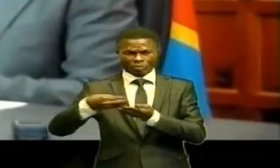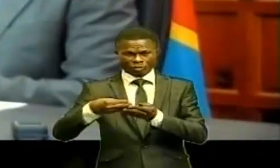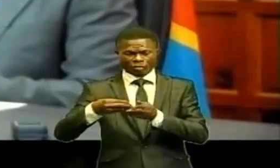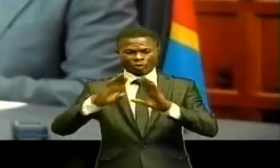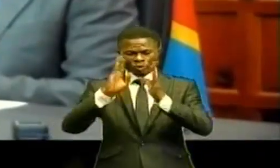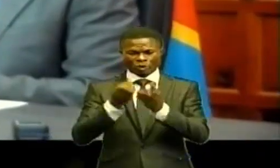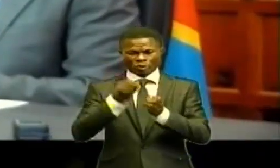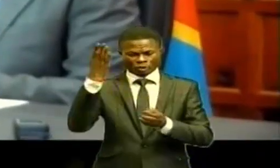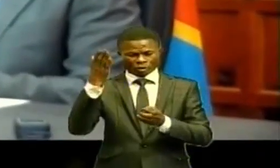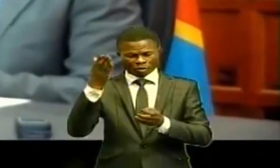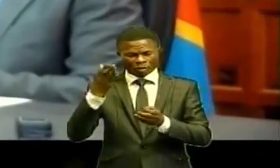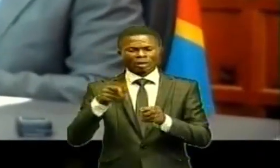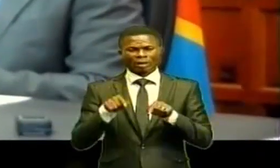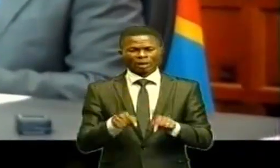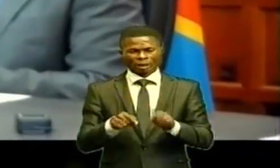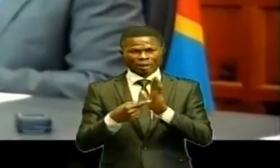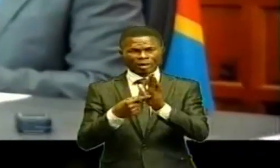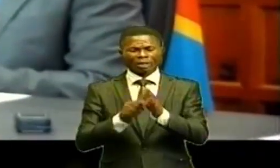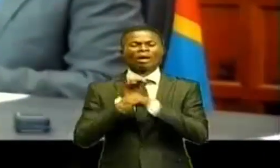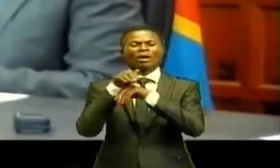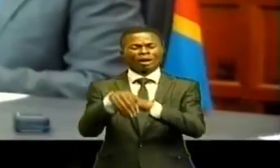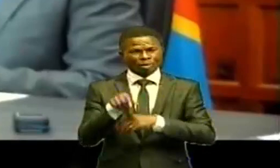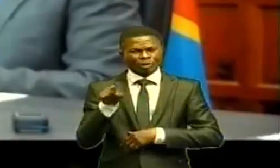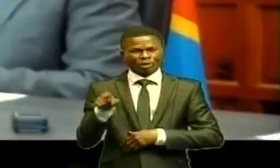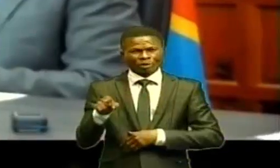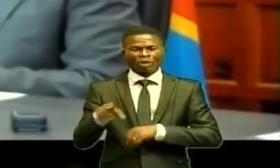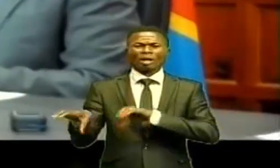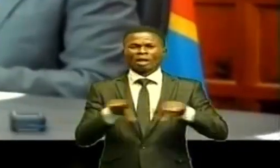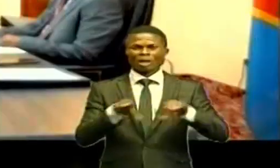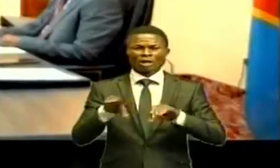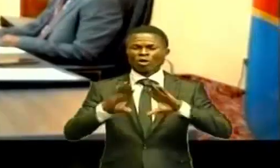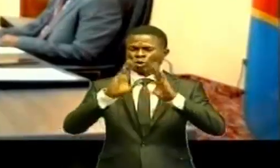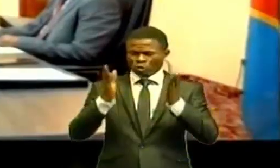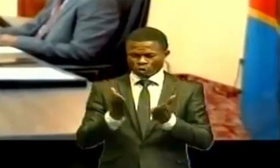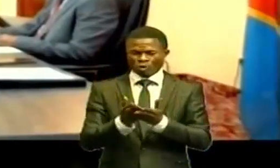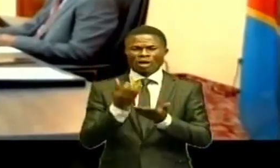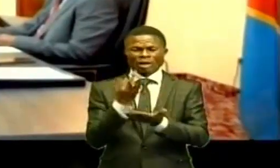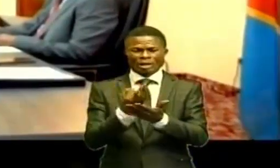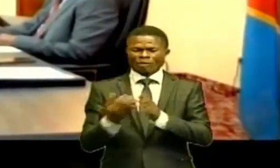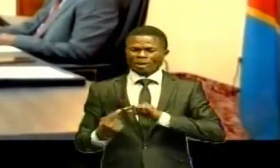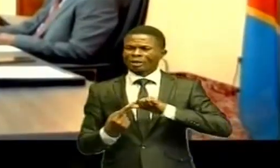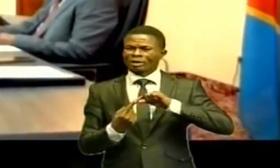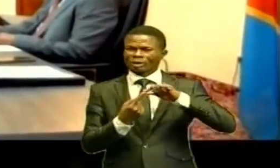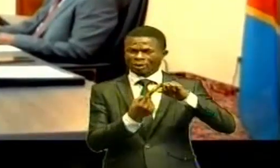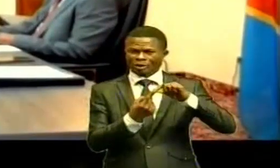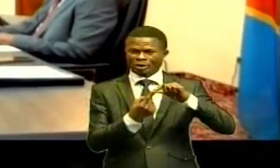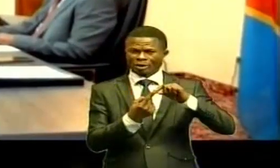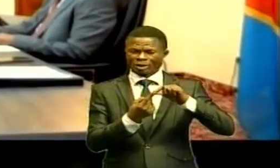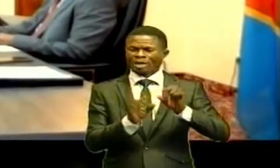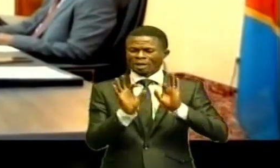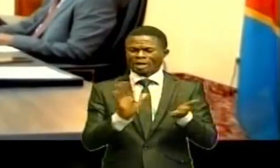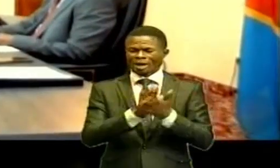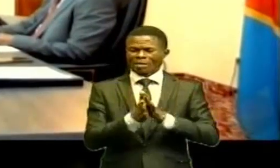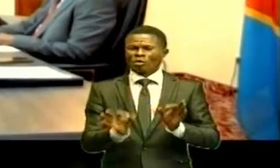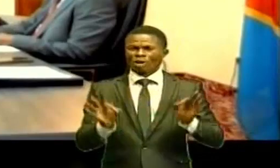ces ressources du FOGEC dans les délais, sa participation à l'actionnariat de l'Institut financier spécialisé sera pertinente,